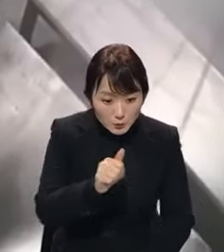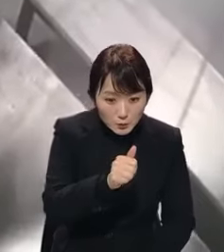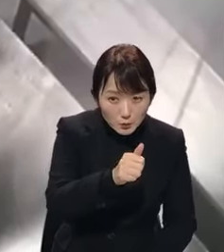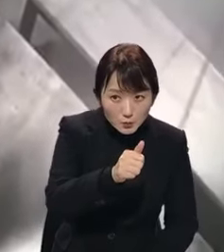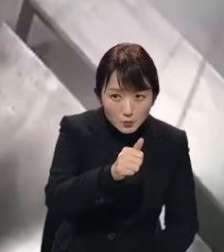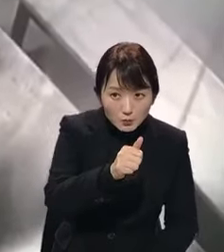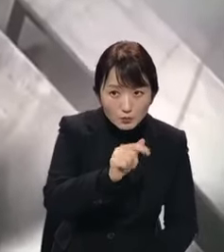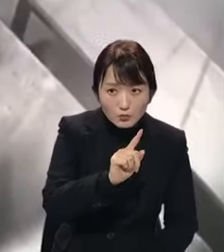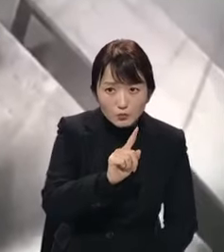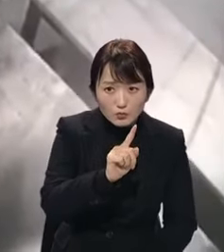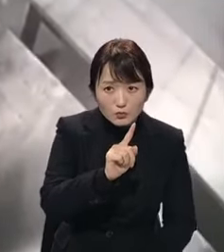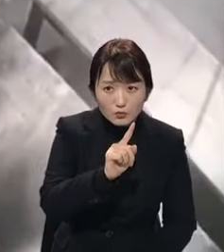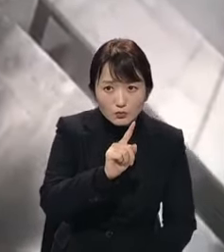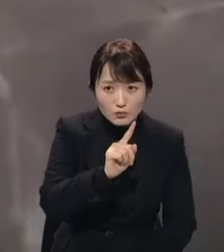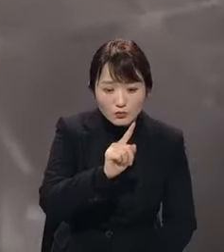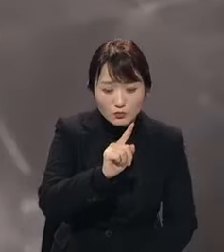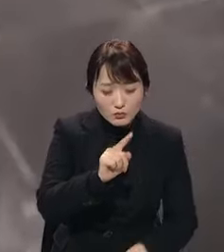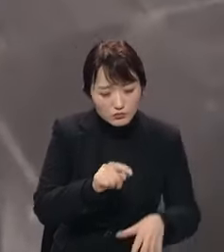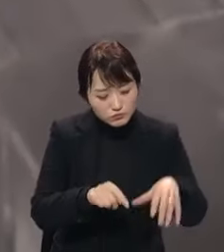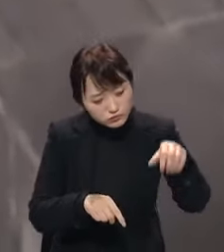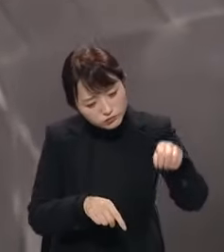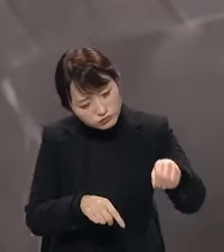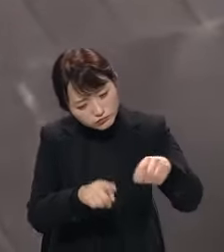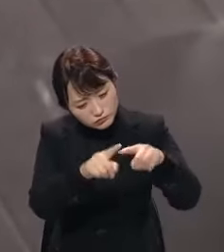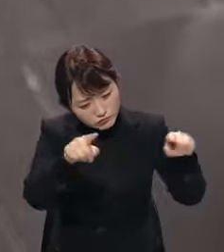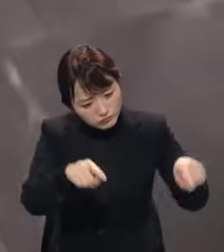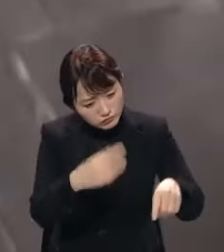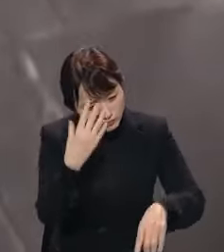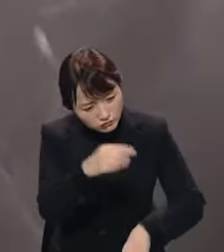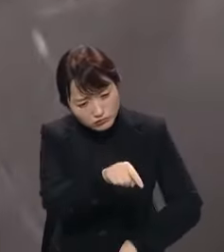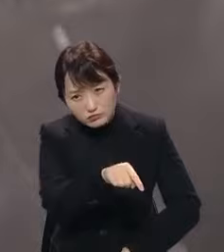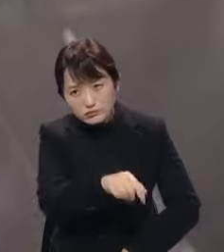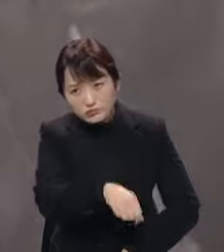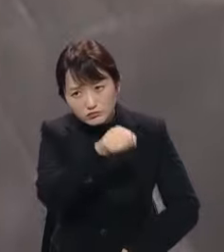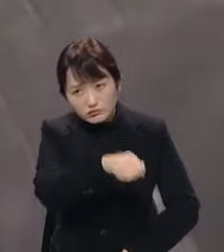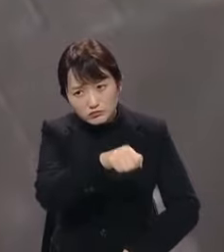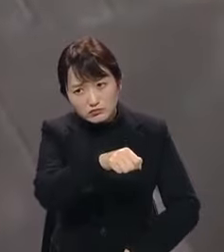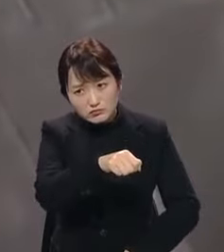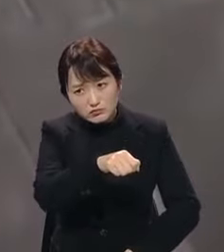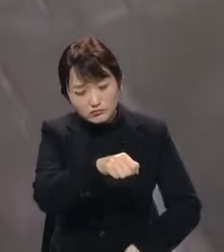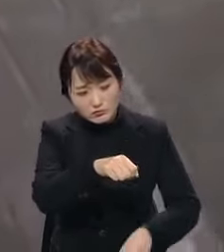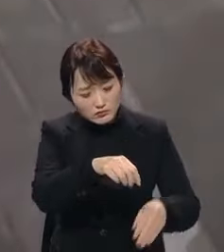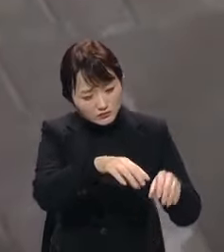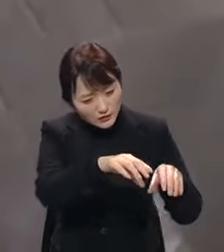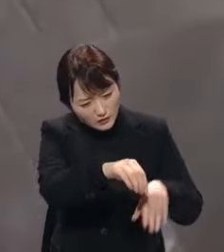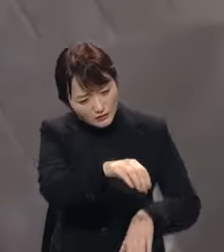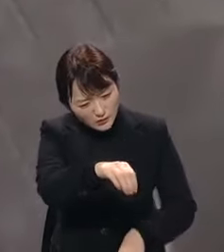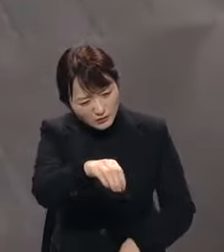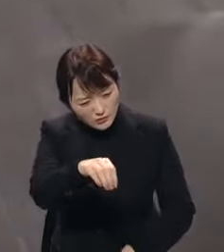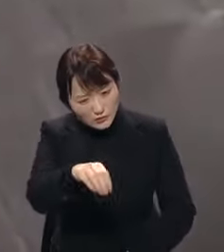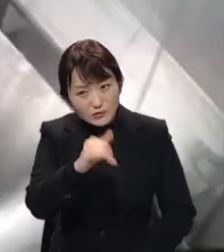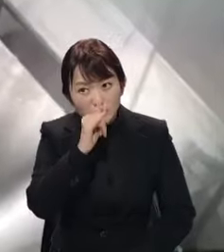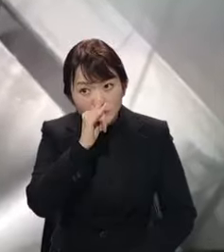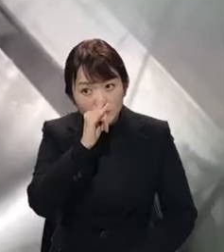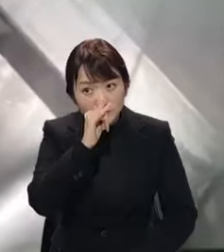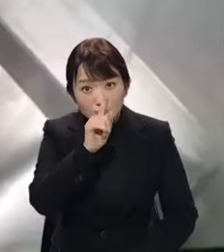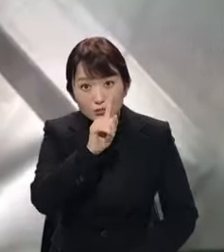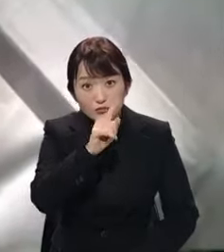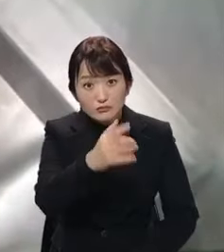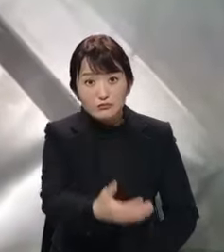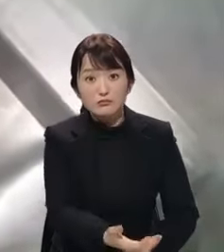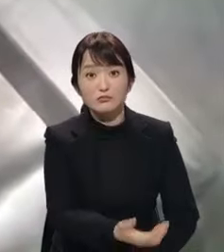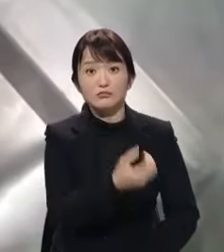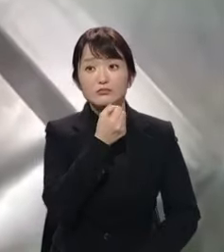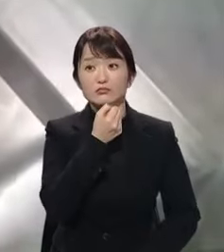들어와가지고 저 이게 무슨 물건인고 하고 막 창문 앞에 놓인 택배 봉투를 꾹꾹 만져보죠.